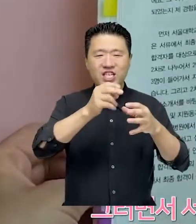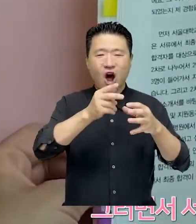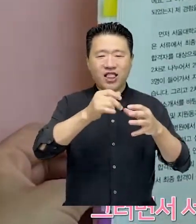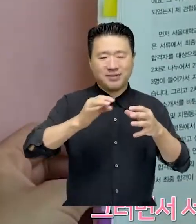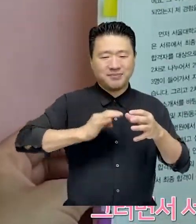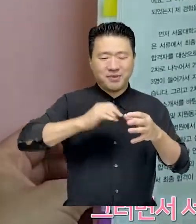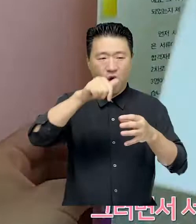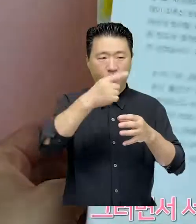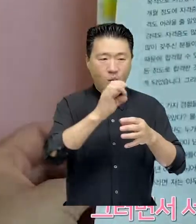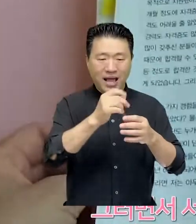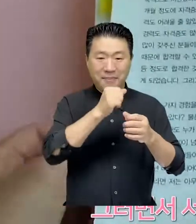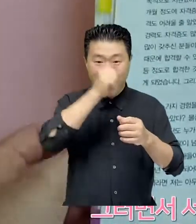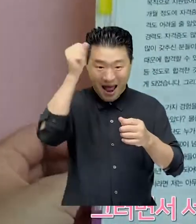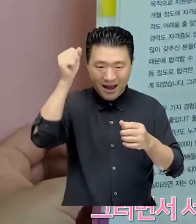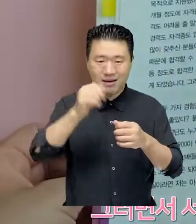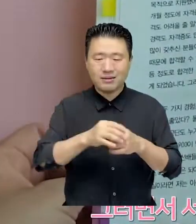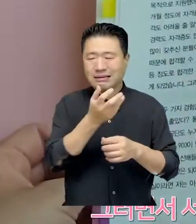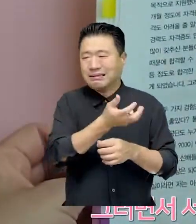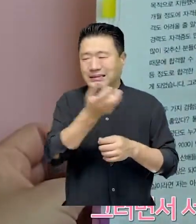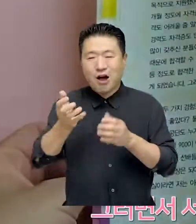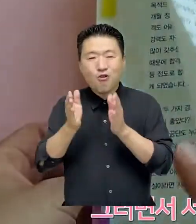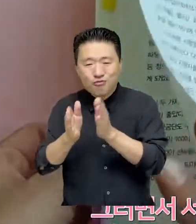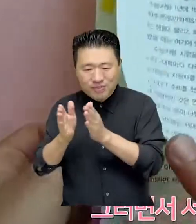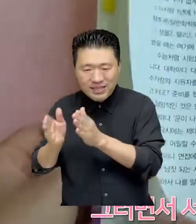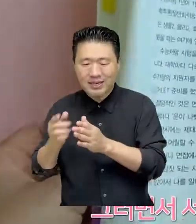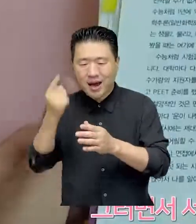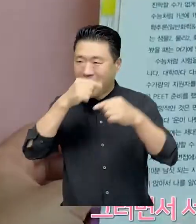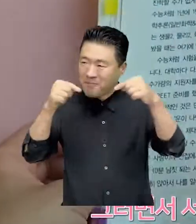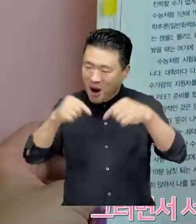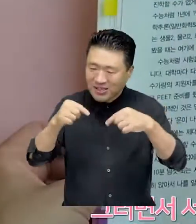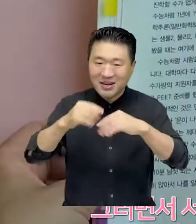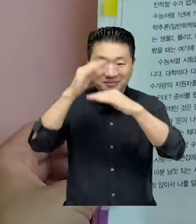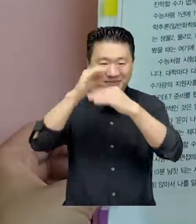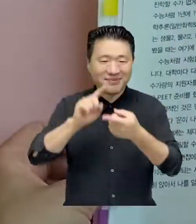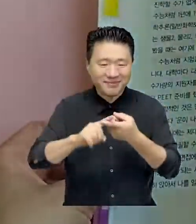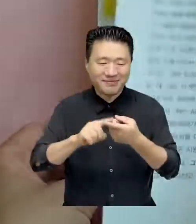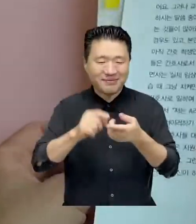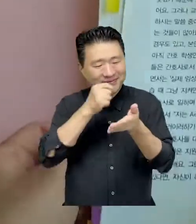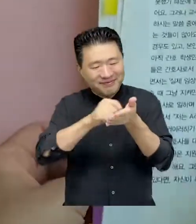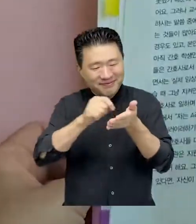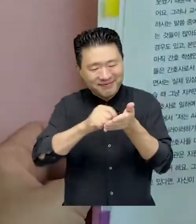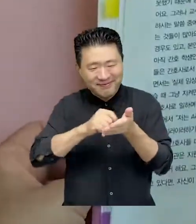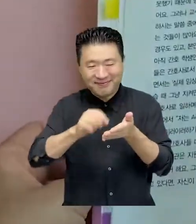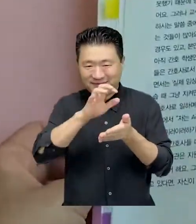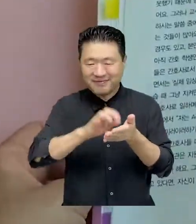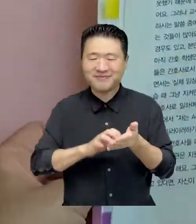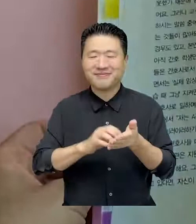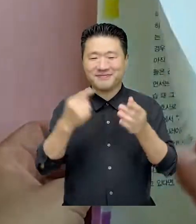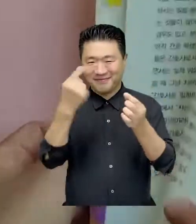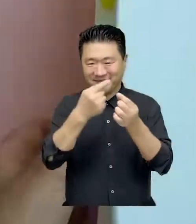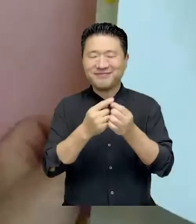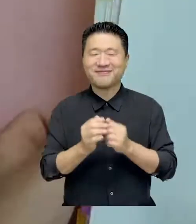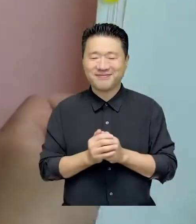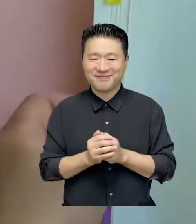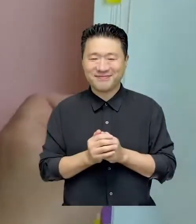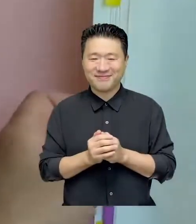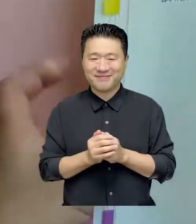서울대병원이랑 국민연금공단 합격 이야기, 이직 준비, 면접 등의 이야기로 시작하는 챕터입니다.